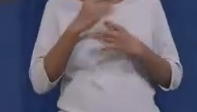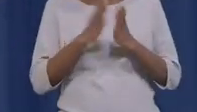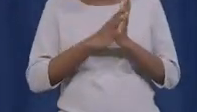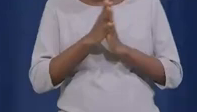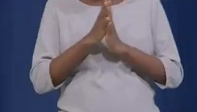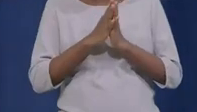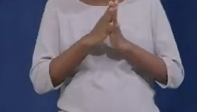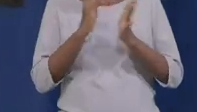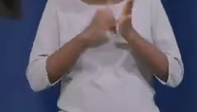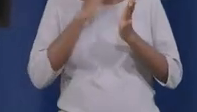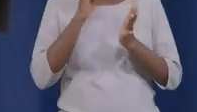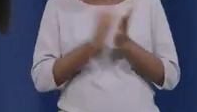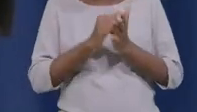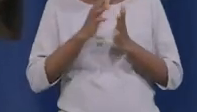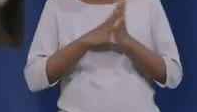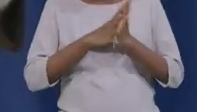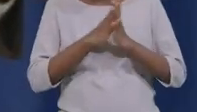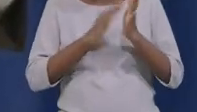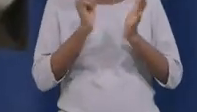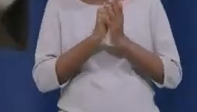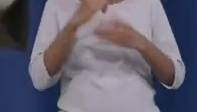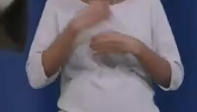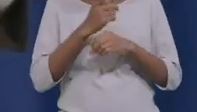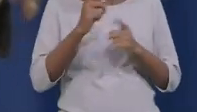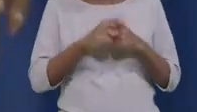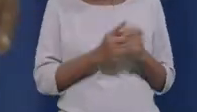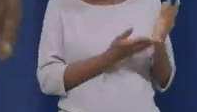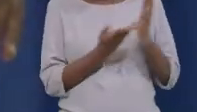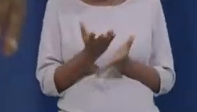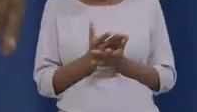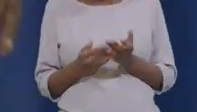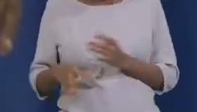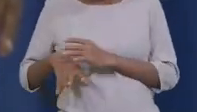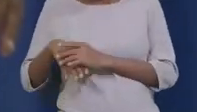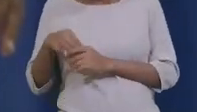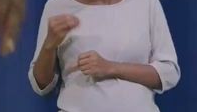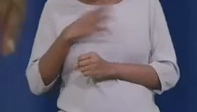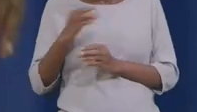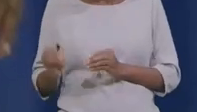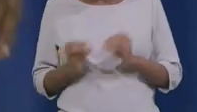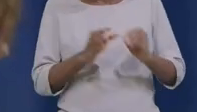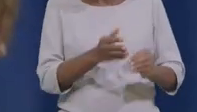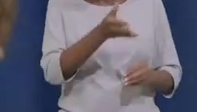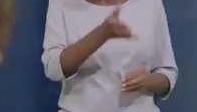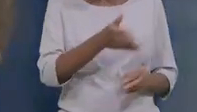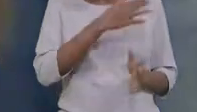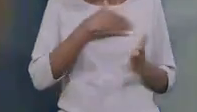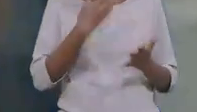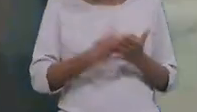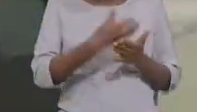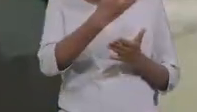désir. C'est ce désir qui vous amène à sortir quelque chose